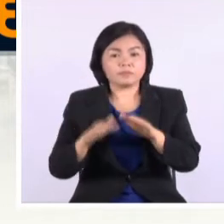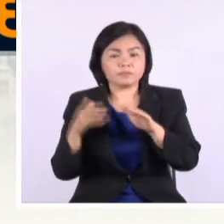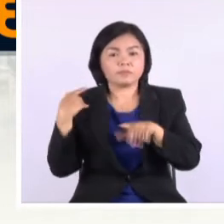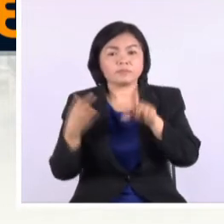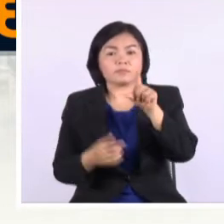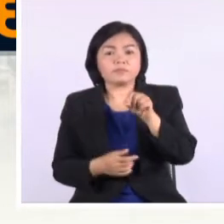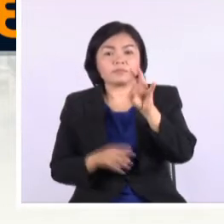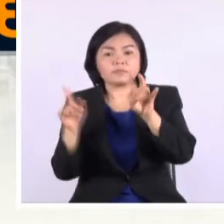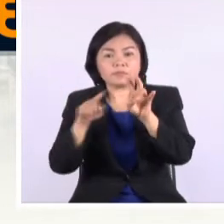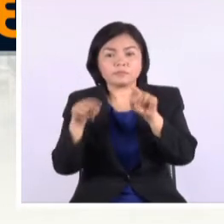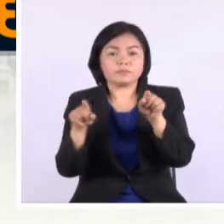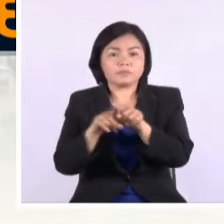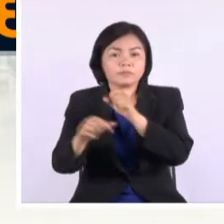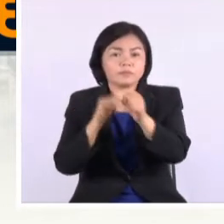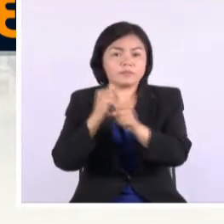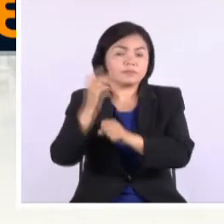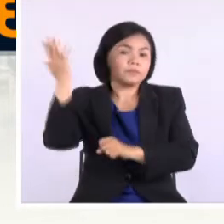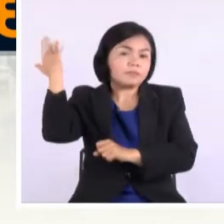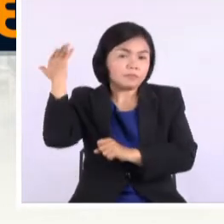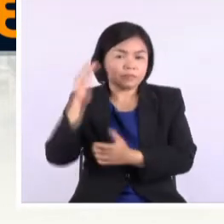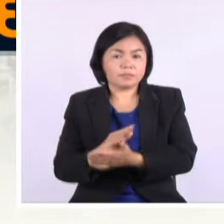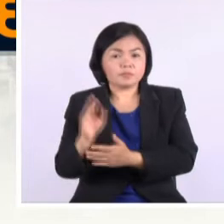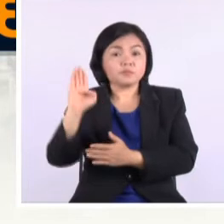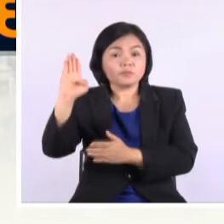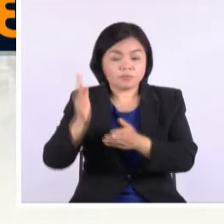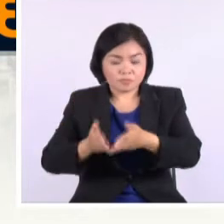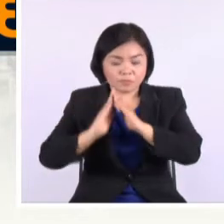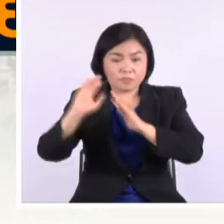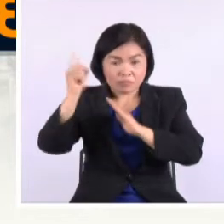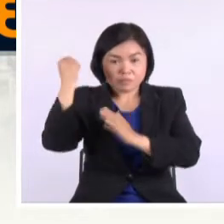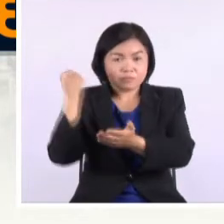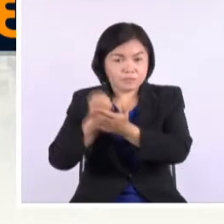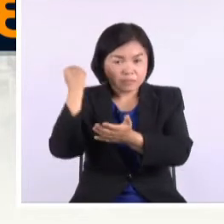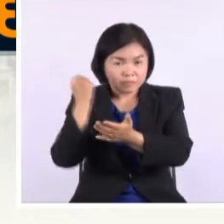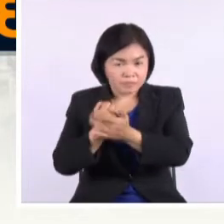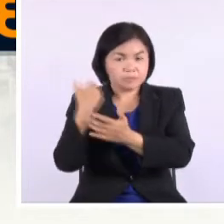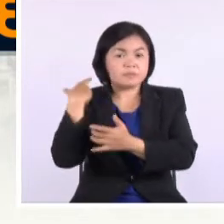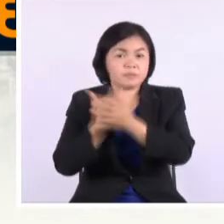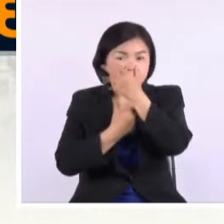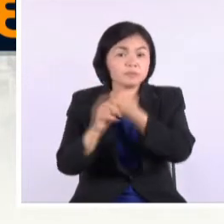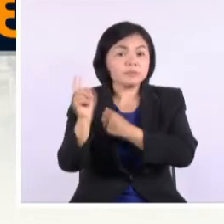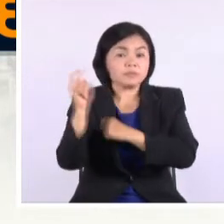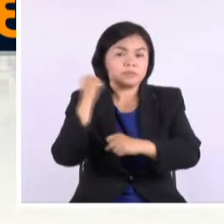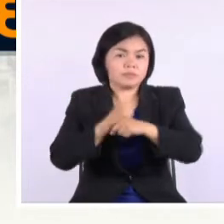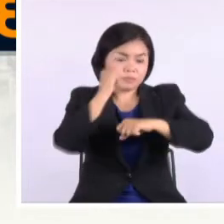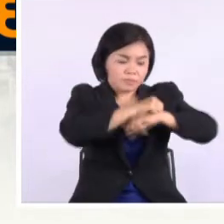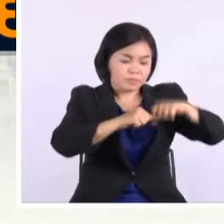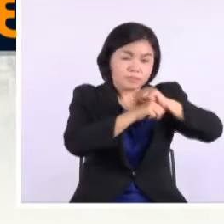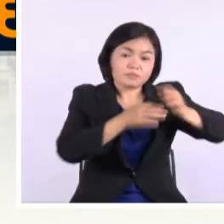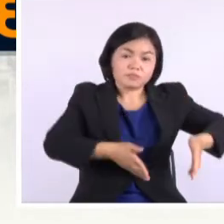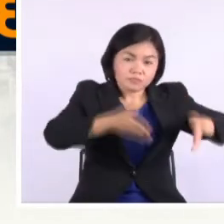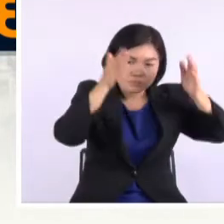จากช่วงเดียวกันของปีที่แล้วครับหรือกิจหมายที่มีการจัดตั้งสูงสุด 3อันดับแรกนะครับคือธุรกิจก่อสร้างอาคารทั่วไป